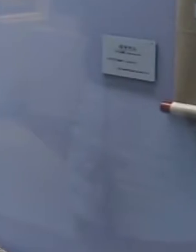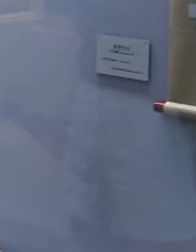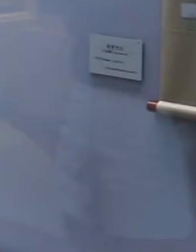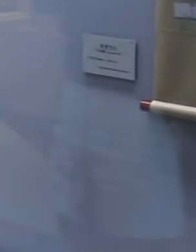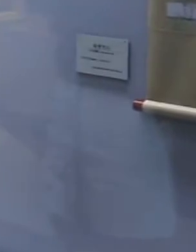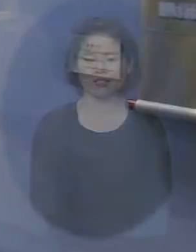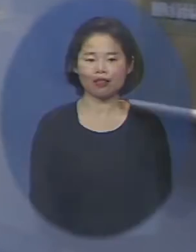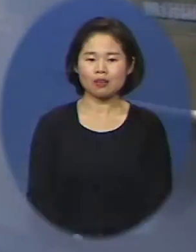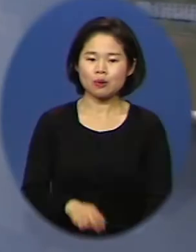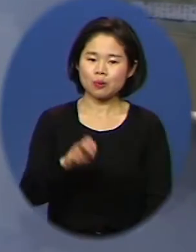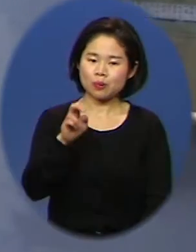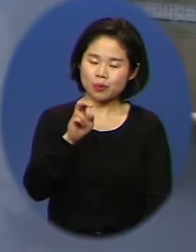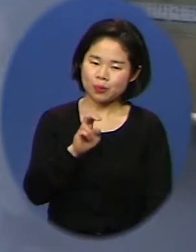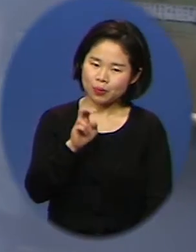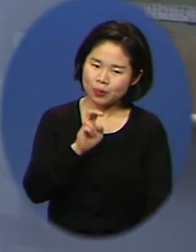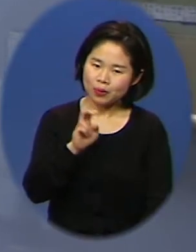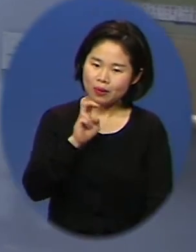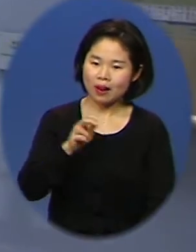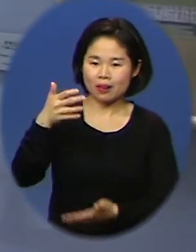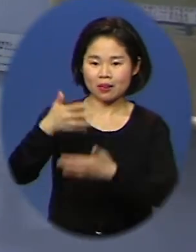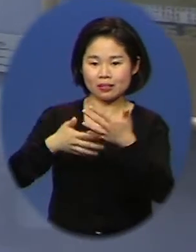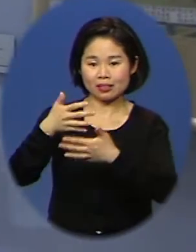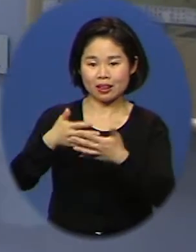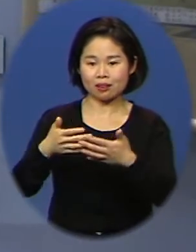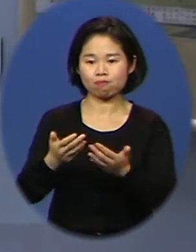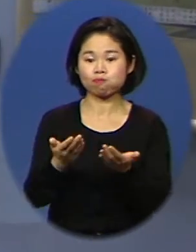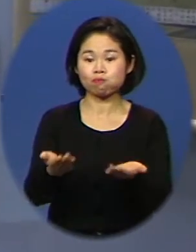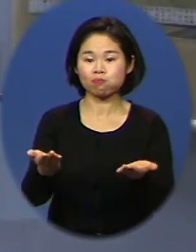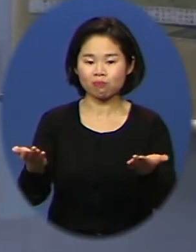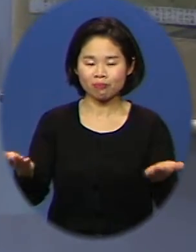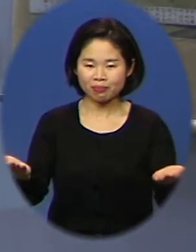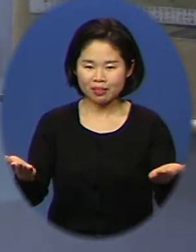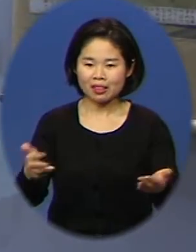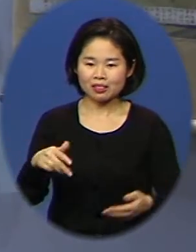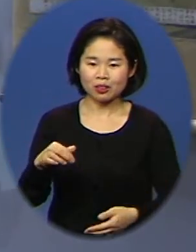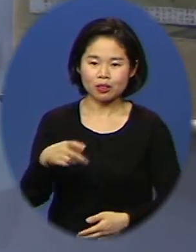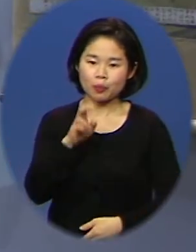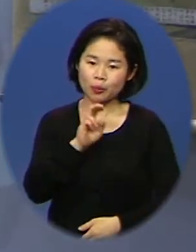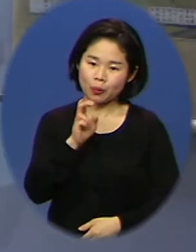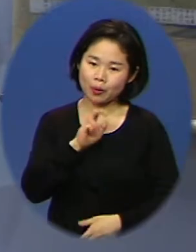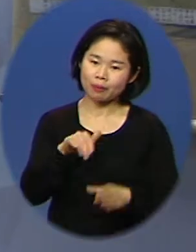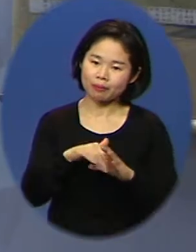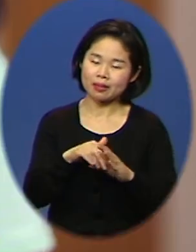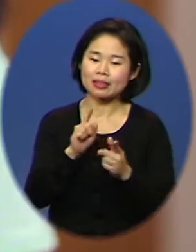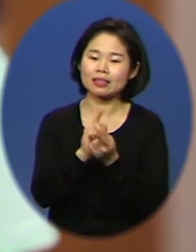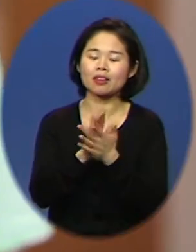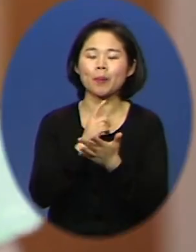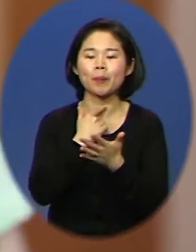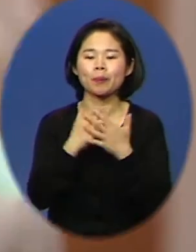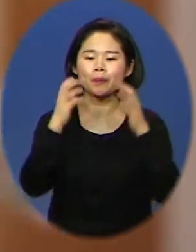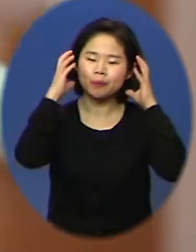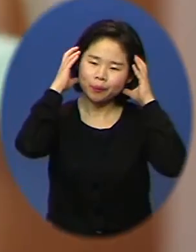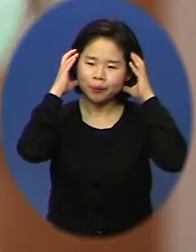특히 소리와 영상을 적절하게 적용하여 정읍의 소리 문화를 체감할 수 있어서 좋았습니다.